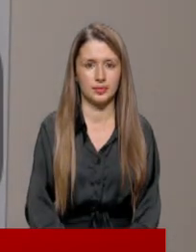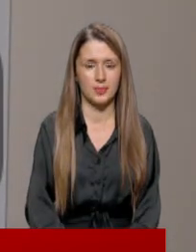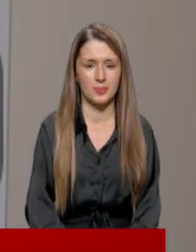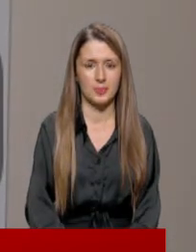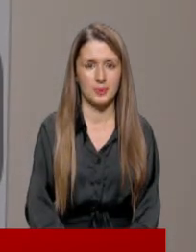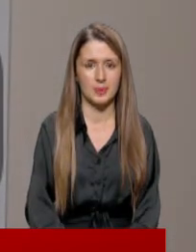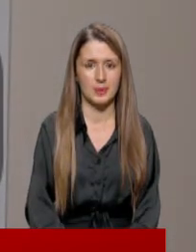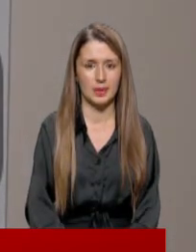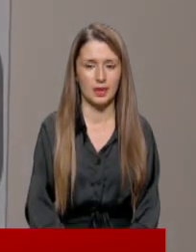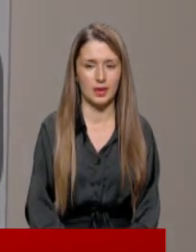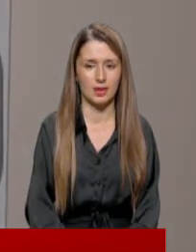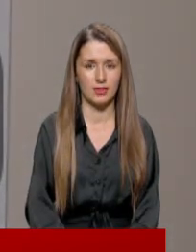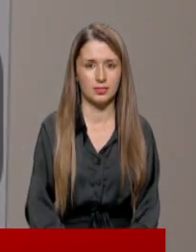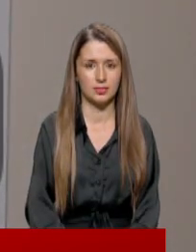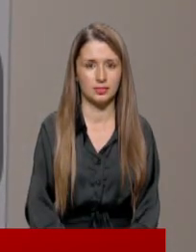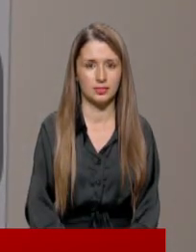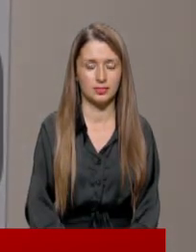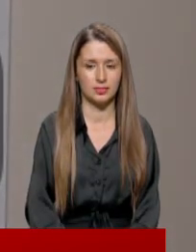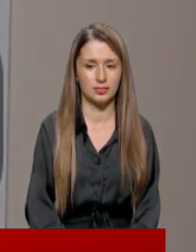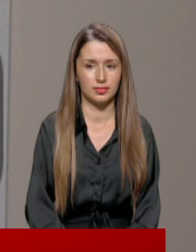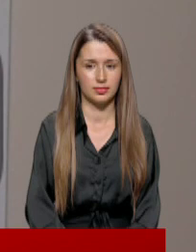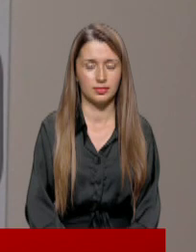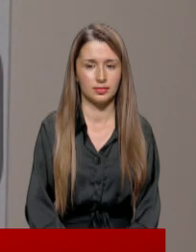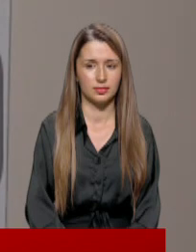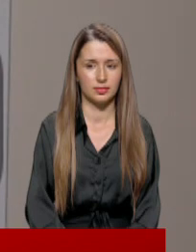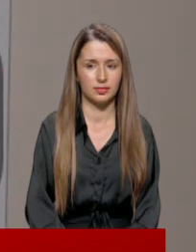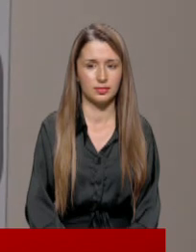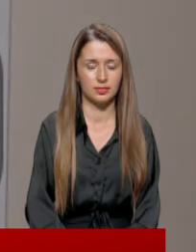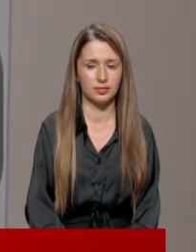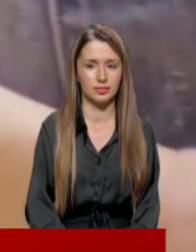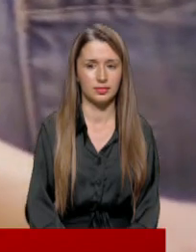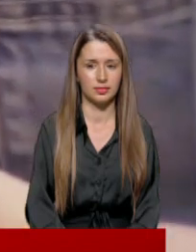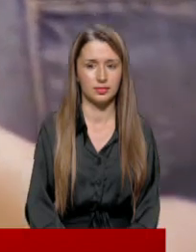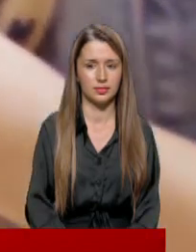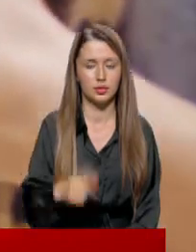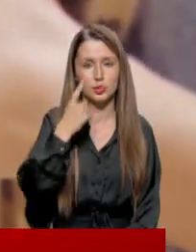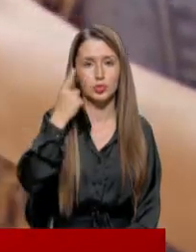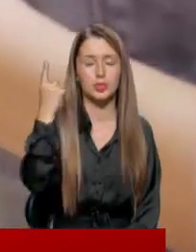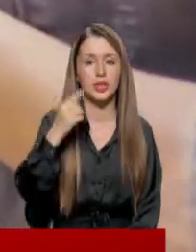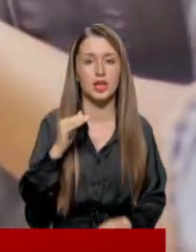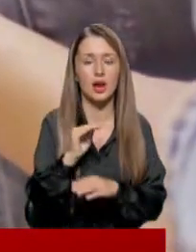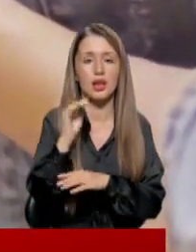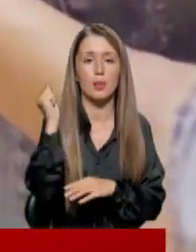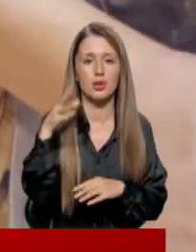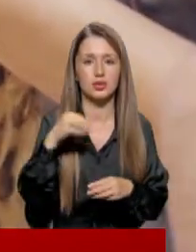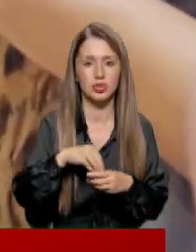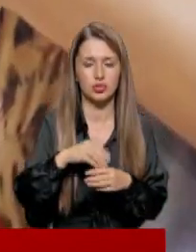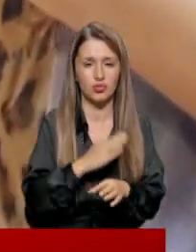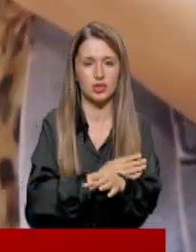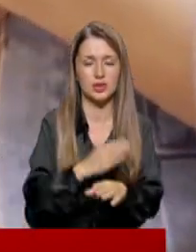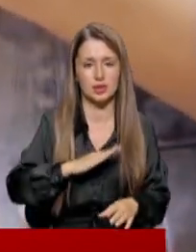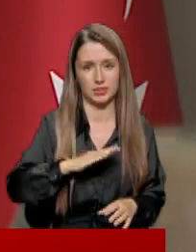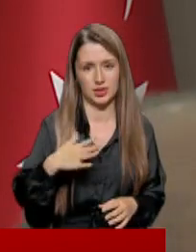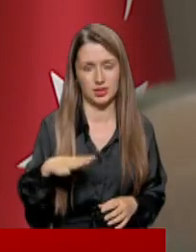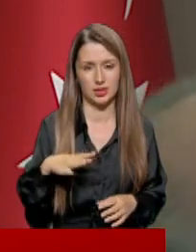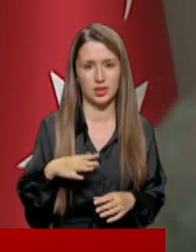günü bari otursun biraz tezekkür etsin. Yani nerede hata yaptın diye biraz düşünsün. Cumhurbaşkanı hayat pahalılığı için vatandaştan sabır